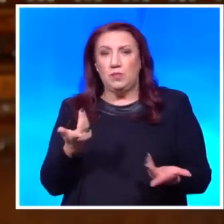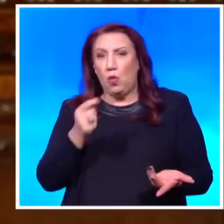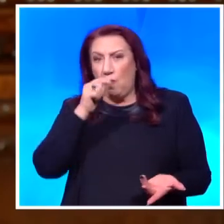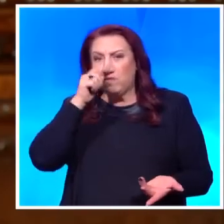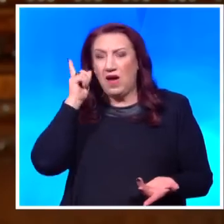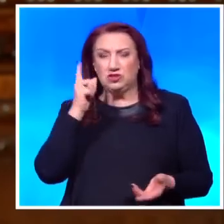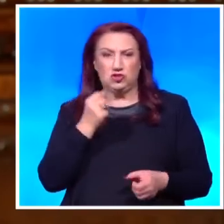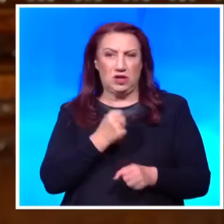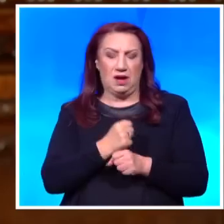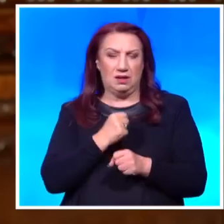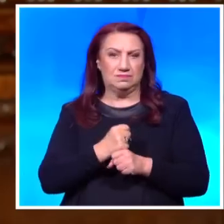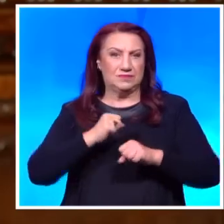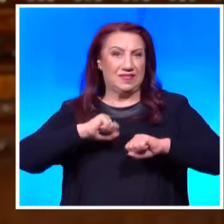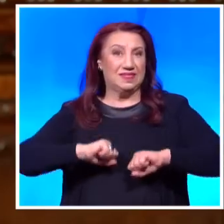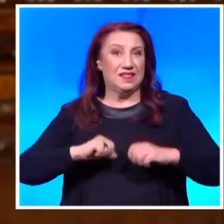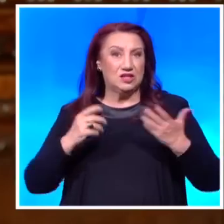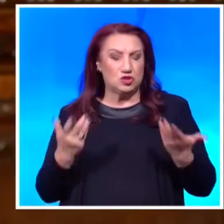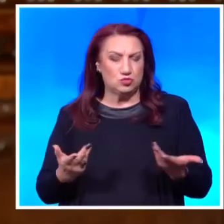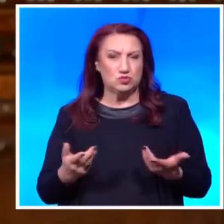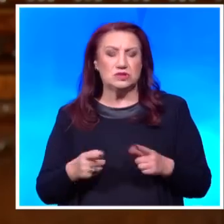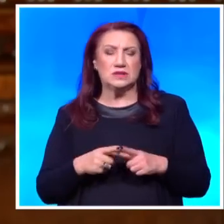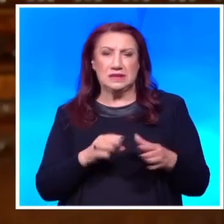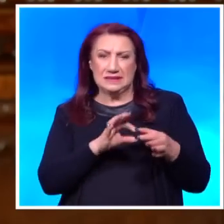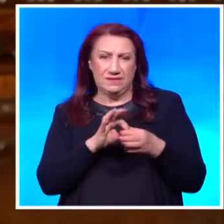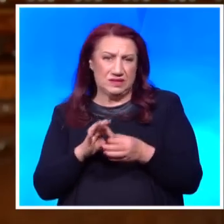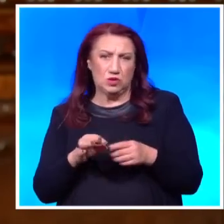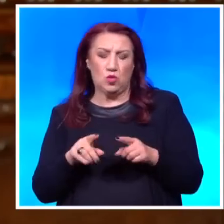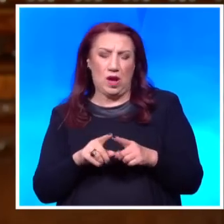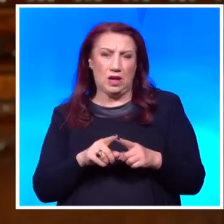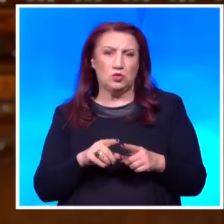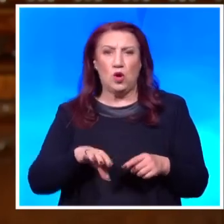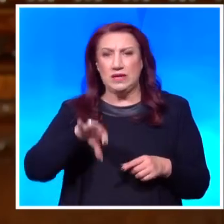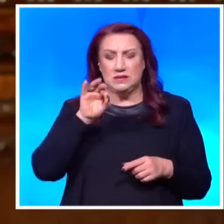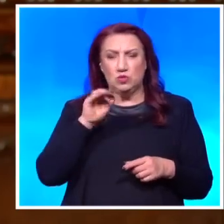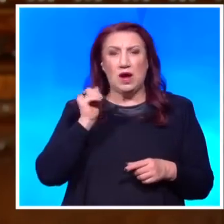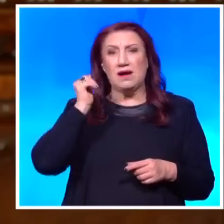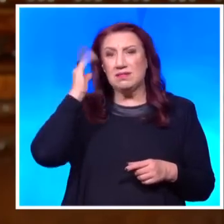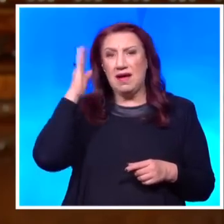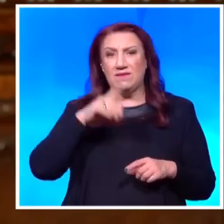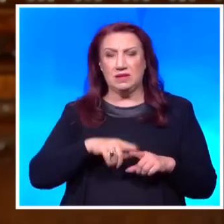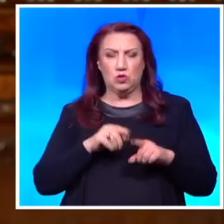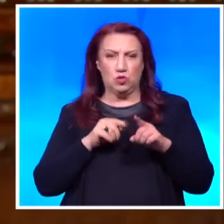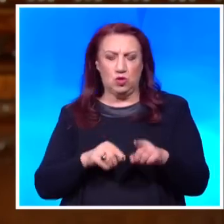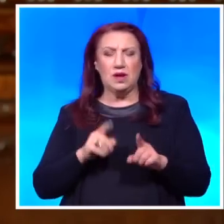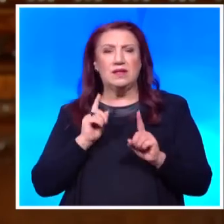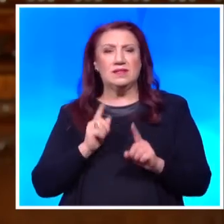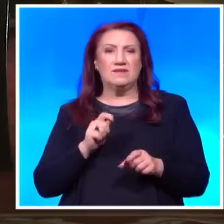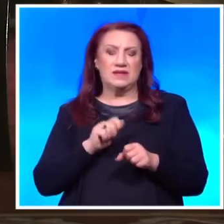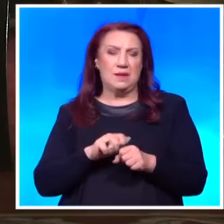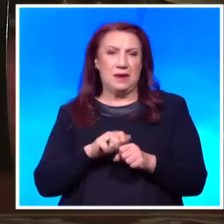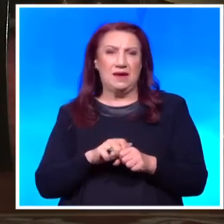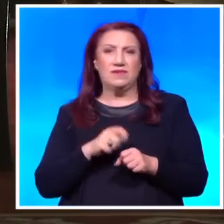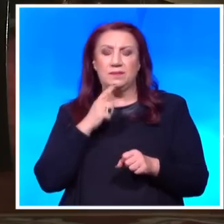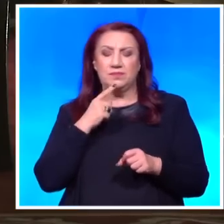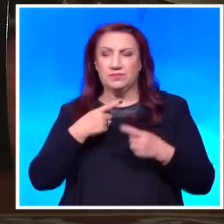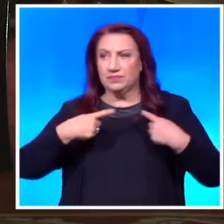прокурор, по аналогия с избора на самия главен прокурор, този избор трябваше да бъде извършен от пленарния състав. И